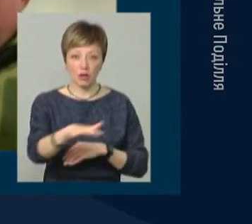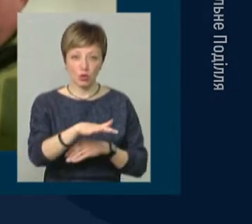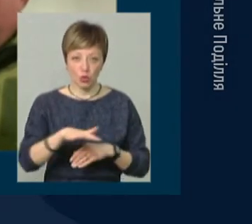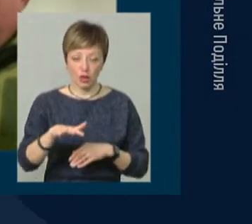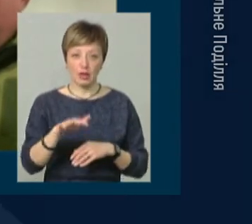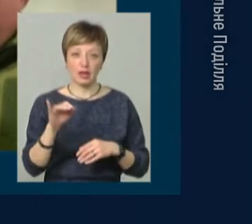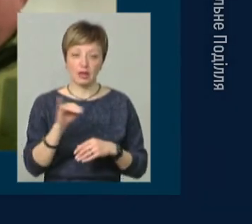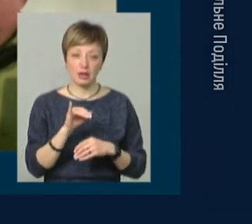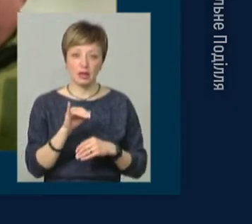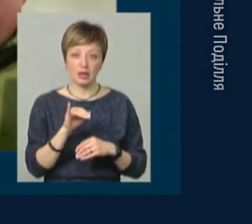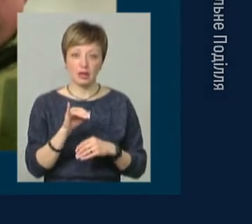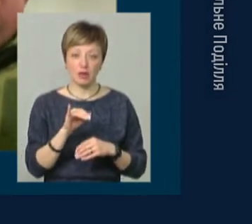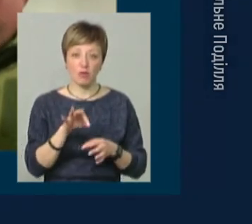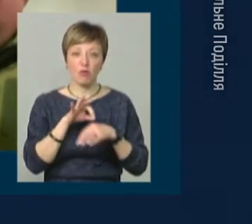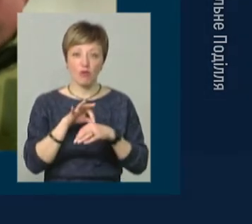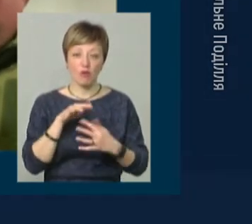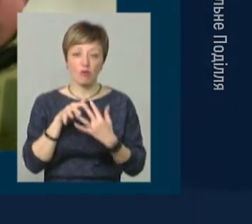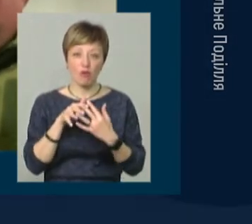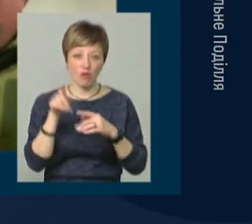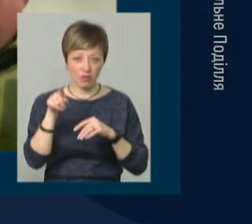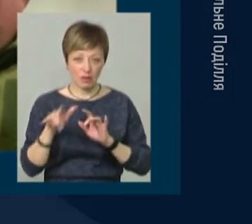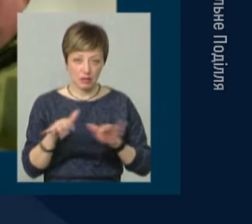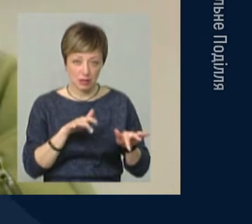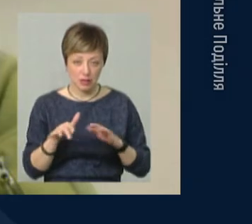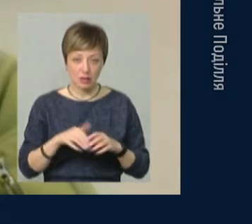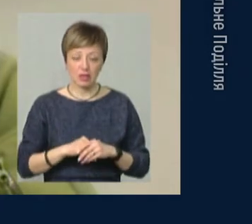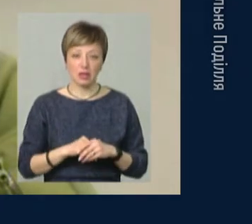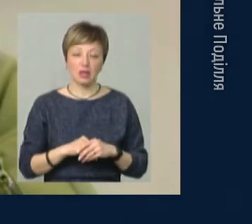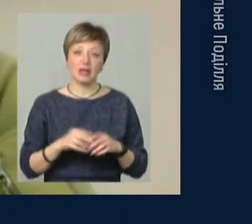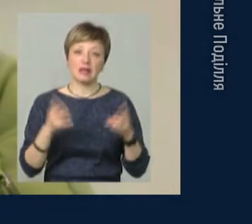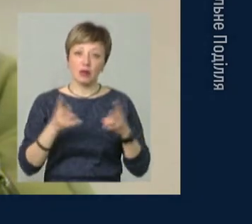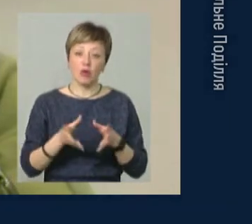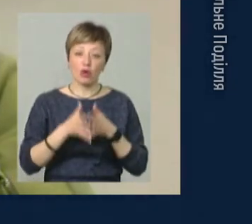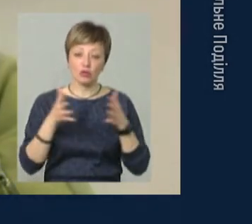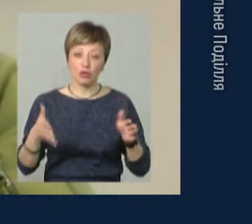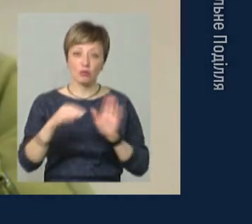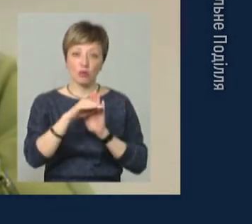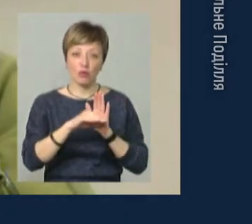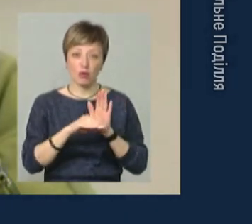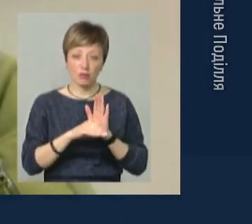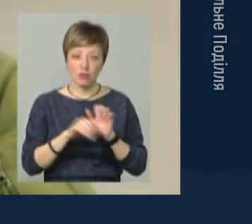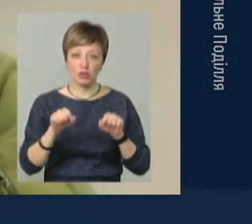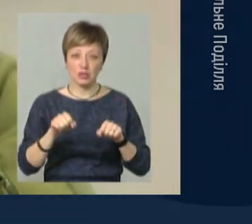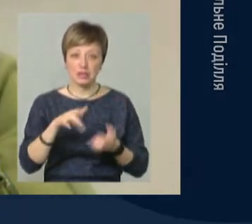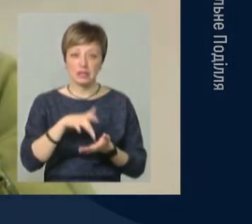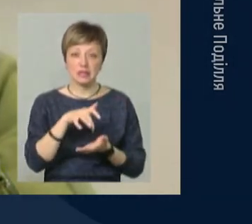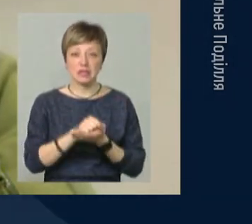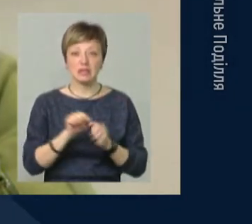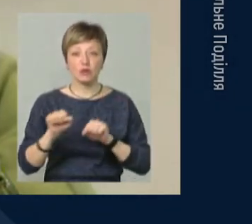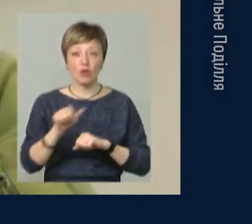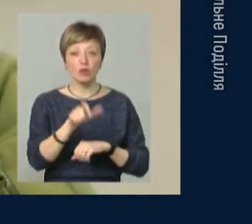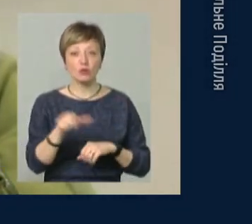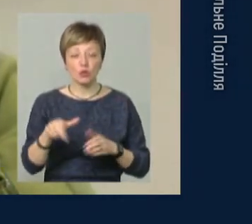та на територіях, яких проводяться бойові дії. Слід розширити можливості програми надання центрами зайнятості застрахованим